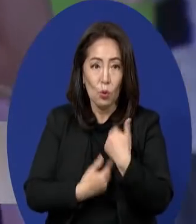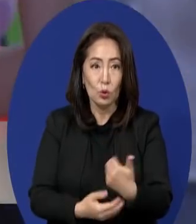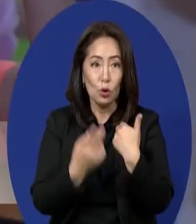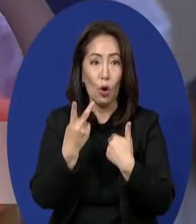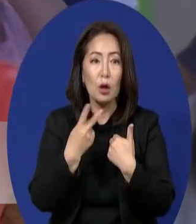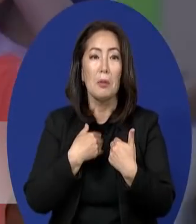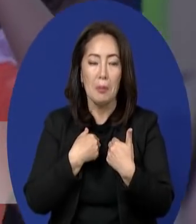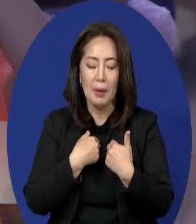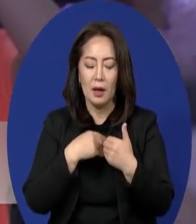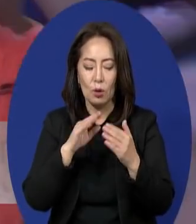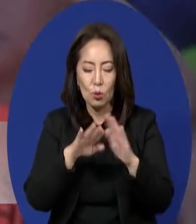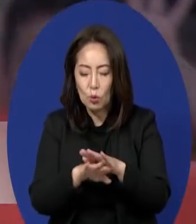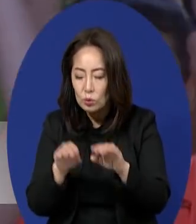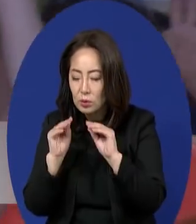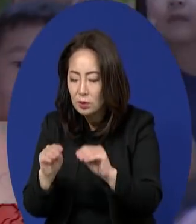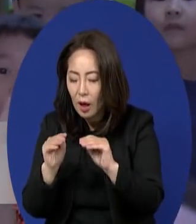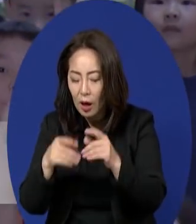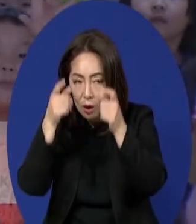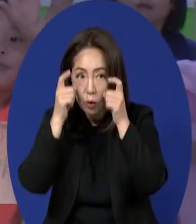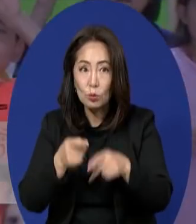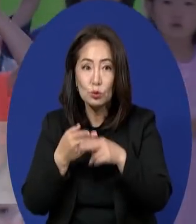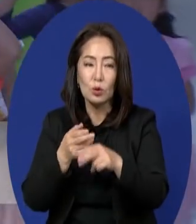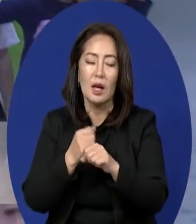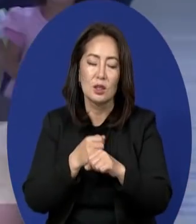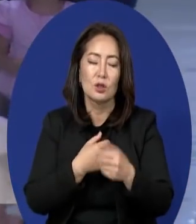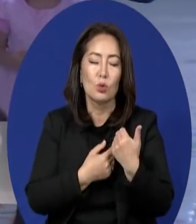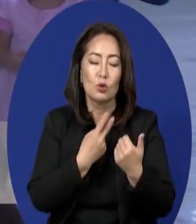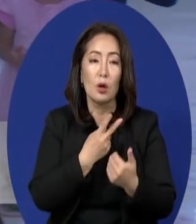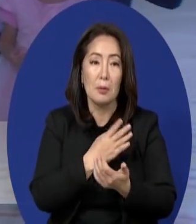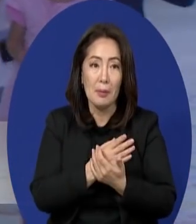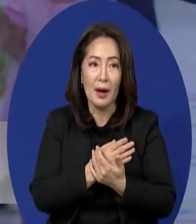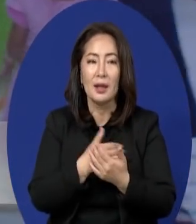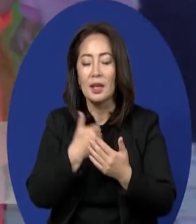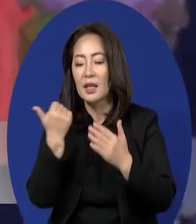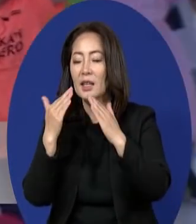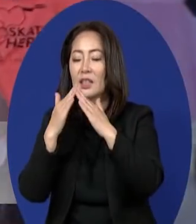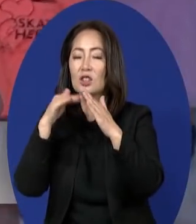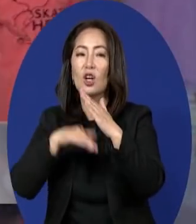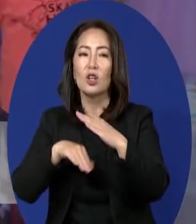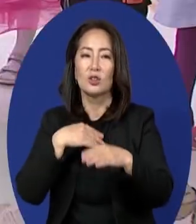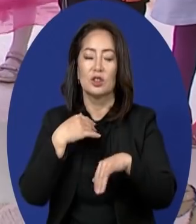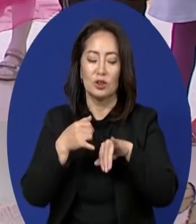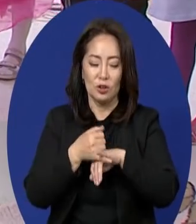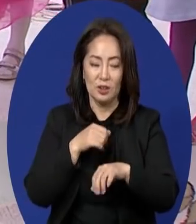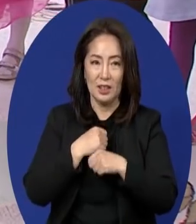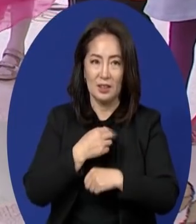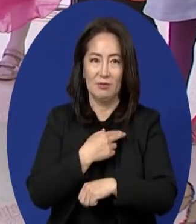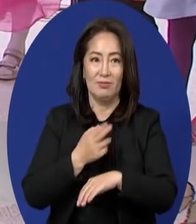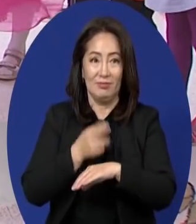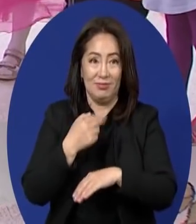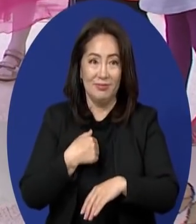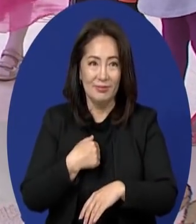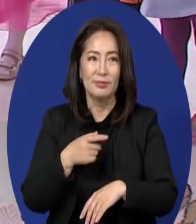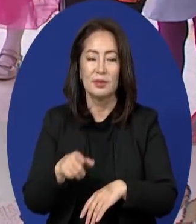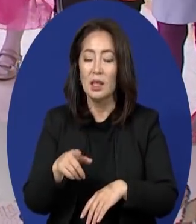тэргүүн өдөржин бусдын хүүхдэд хүмүүжил олгох ажилдаа шамддаг. Харин бусад үед өрхийн тэргүүний ажиллаа зохицуулдаг байна. Манай улсад 20